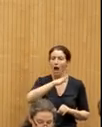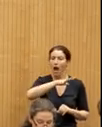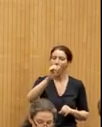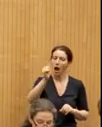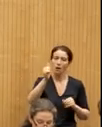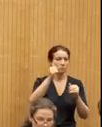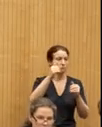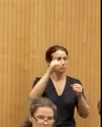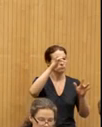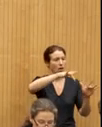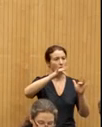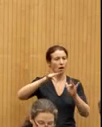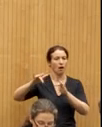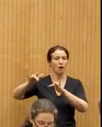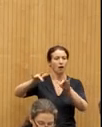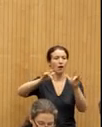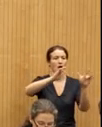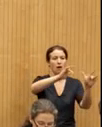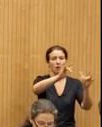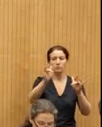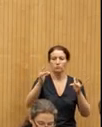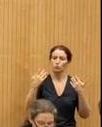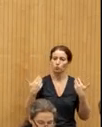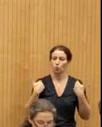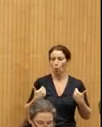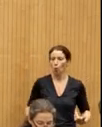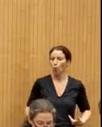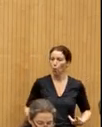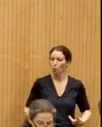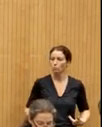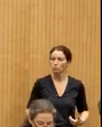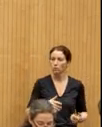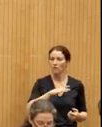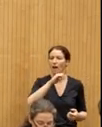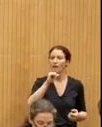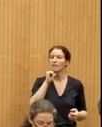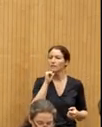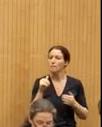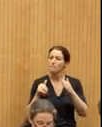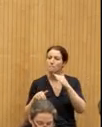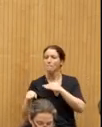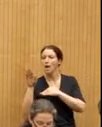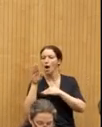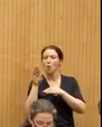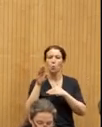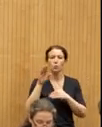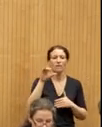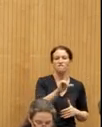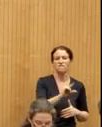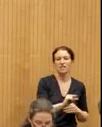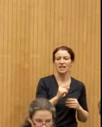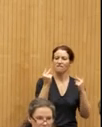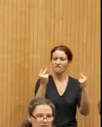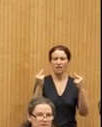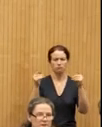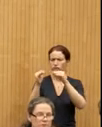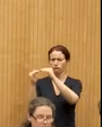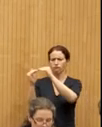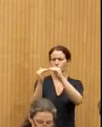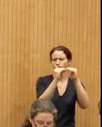Wesen tragen und was unsere Essenz bedeutet. Wir alle sind nicht mehr oder weniger als ein anderer, sondern einfach